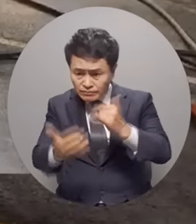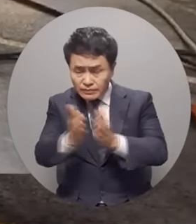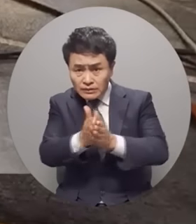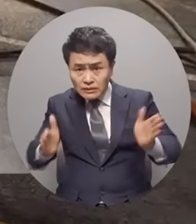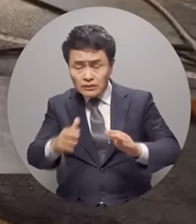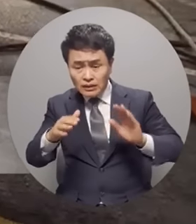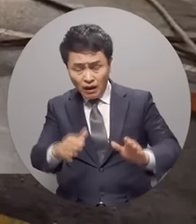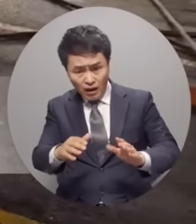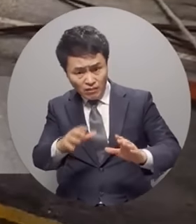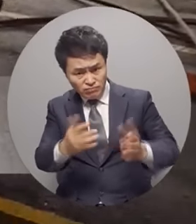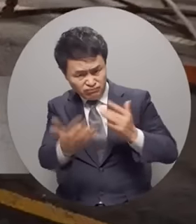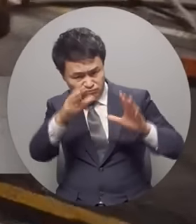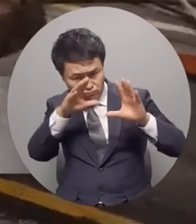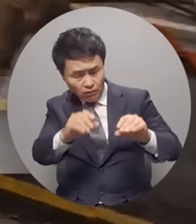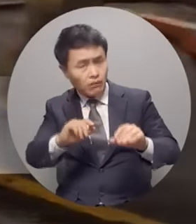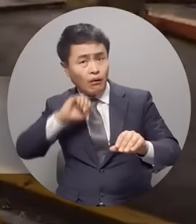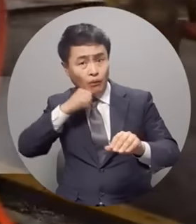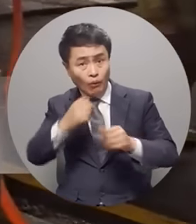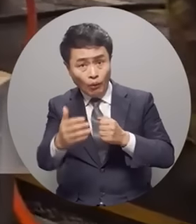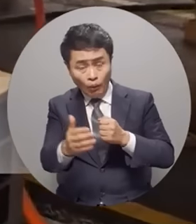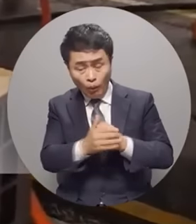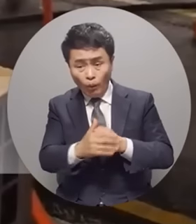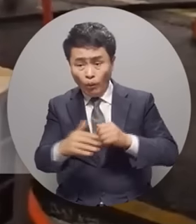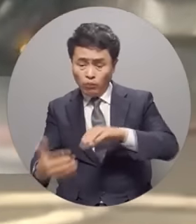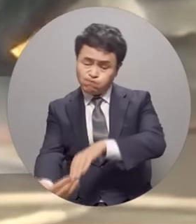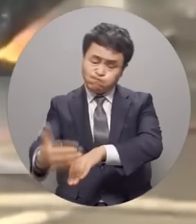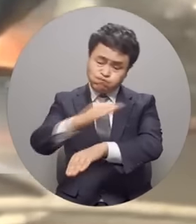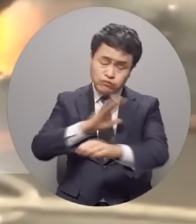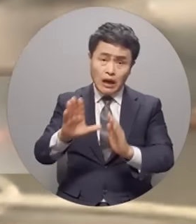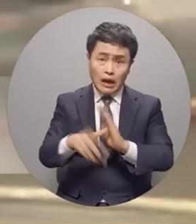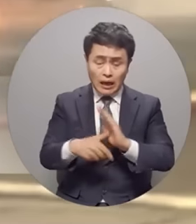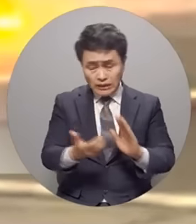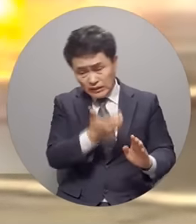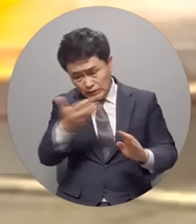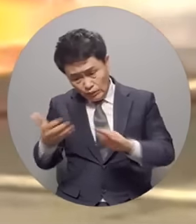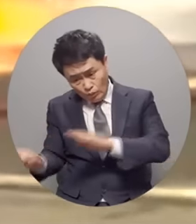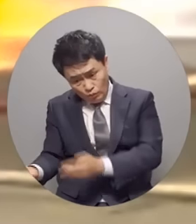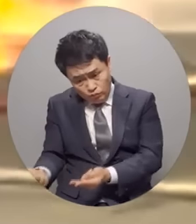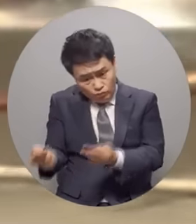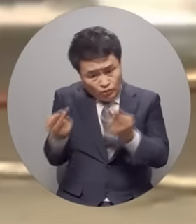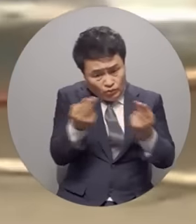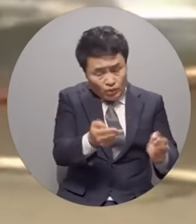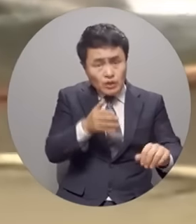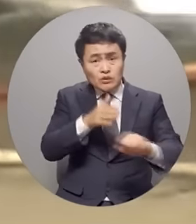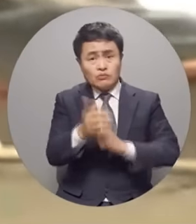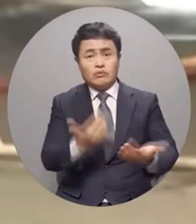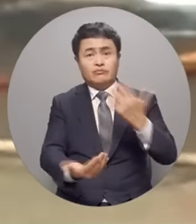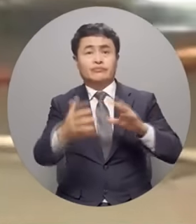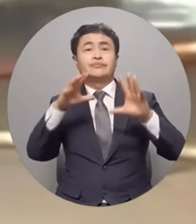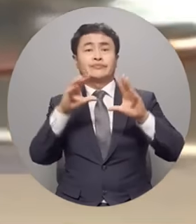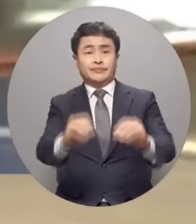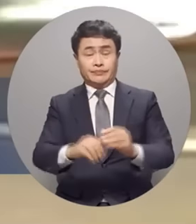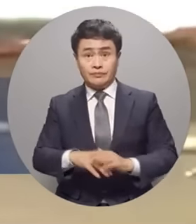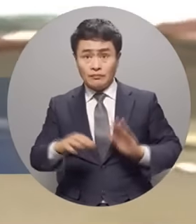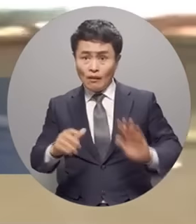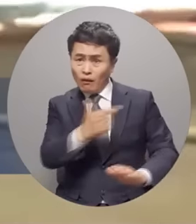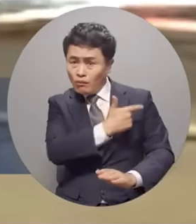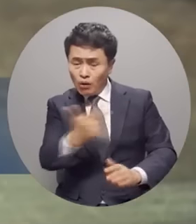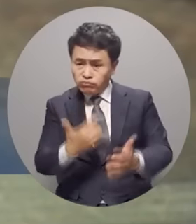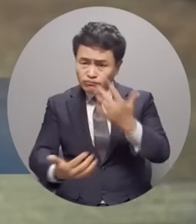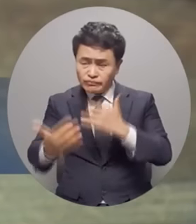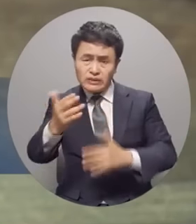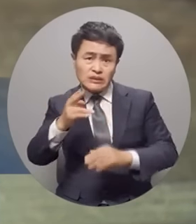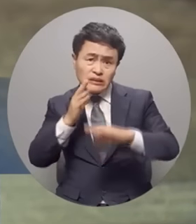붙으면 끄기가 쉽지 않아 질식 소화덮개와 이동식 수조를 이용해 불을 꺼야 했습니다. 불이 너무